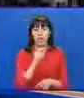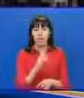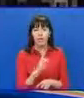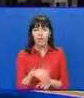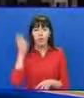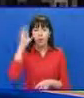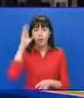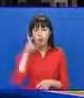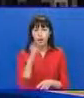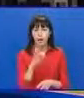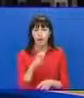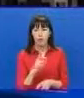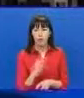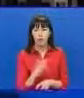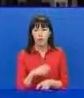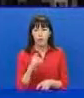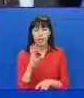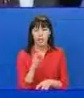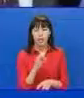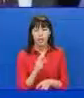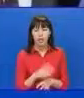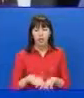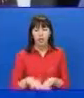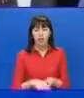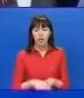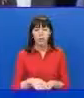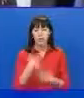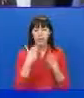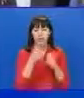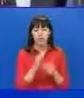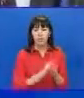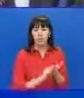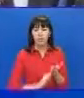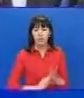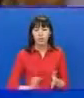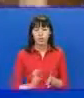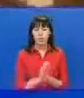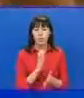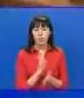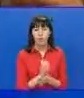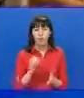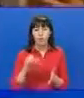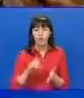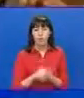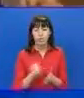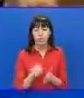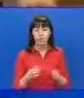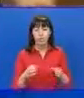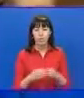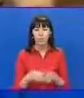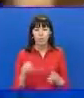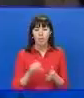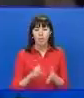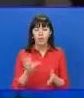Өзбекстан, Башқұртстан, Қарақалпақстан елдерінің танымал ақын жазушылары мен бұқаралық ақпарат құралдарының бір топ өкілдері